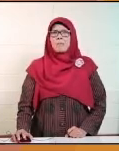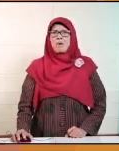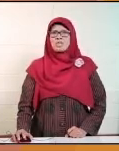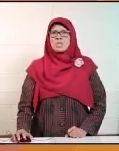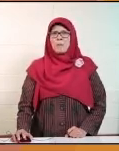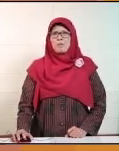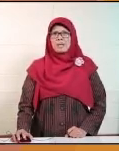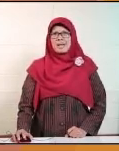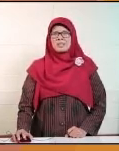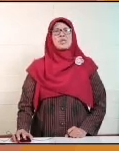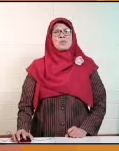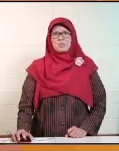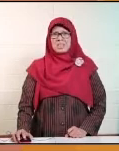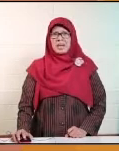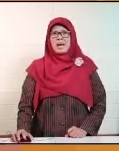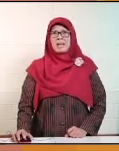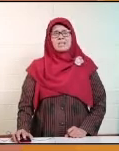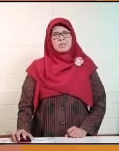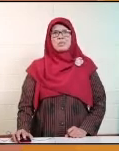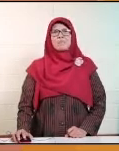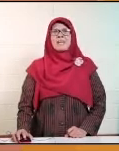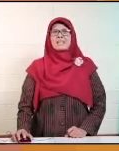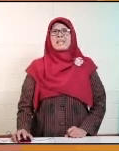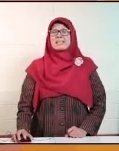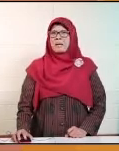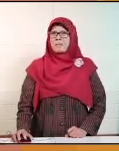masa pos pubertas usia